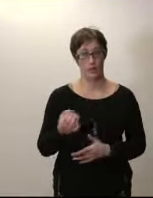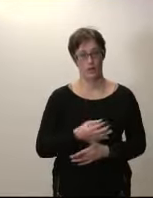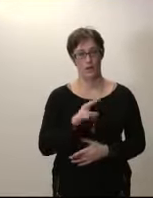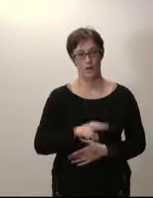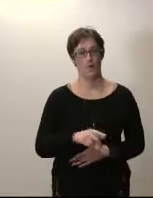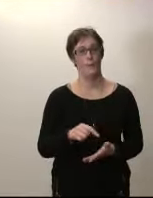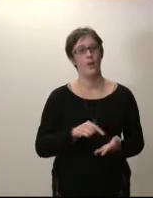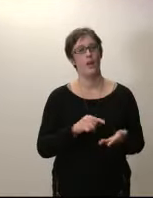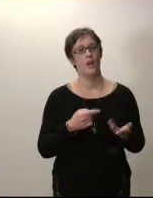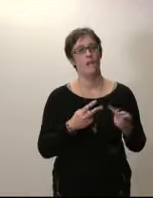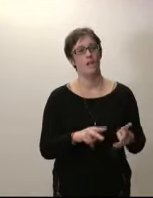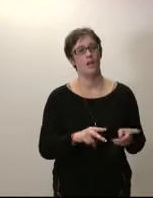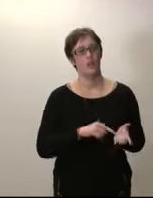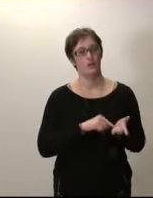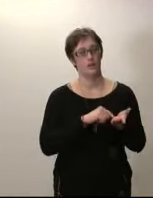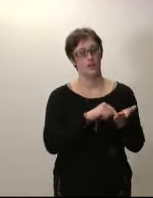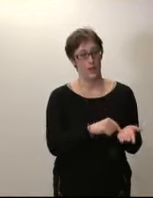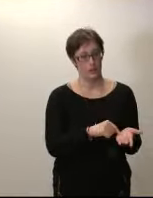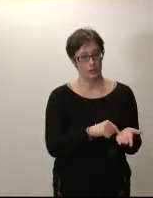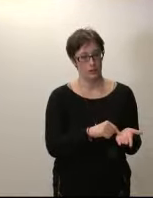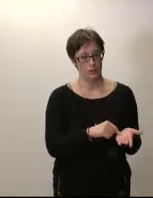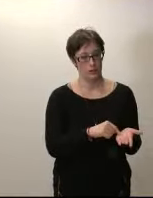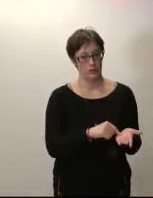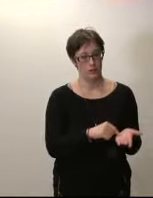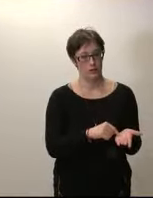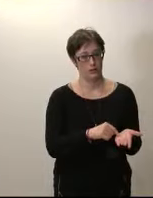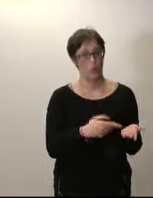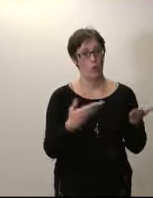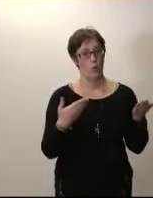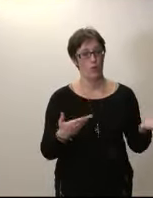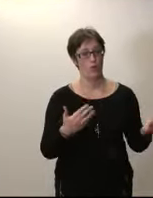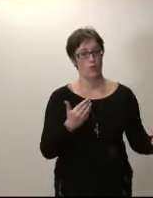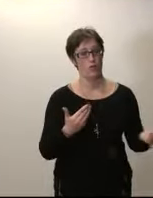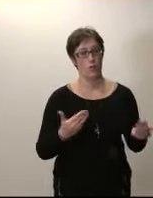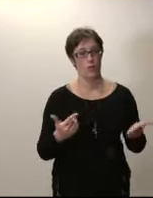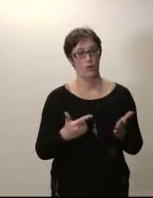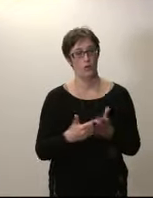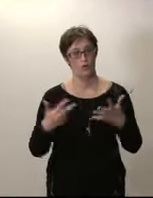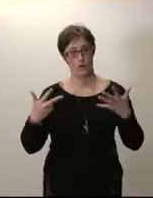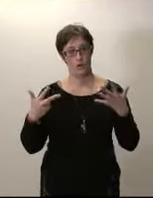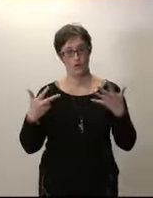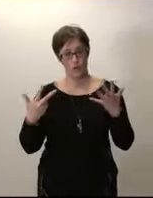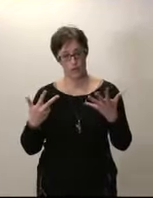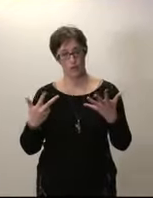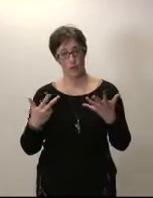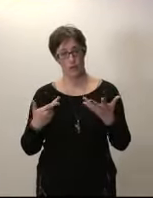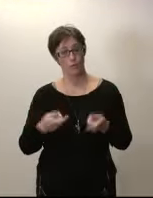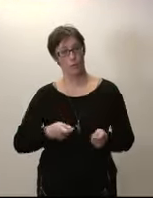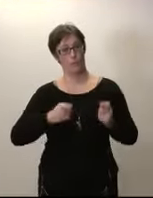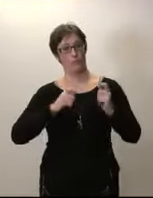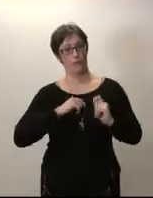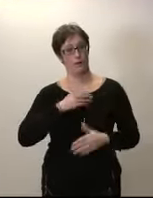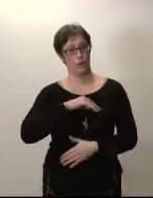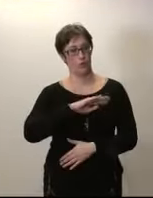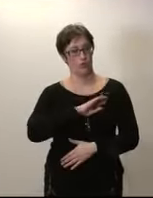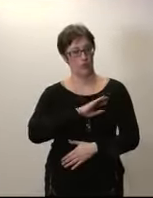moins lourd sur les finances publiques aujourd'hui qu'elle ne le pesait en 2008 lorsque nous sommes arrivés aux responsabilités. Pour une raison simple, c'est que les